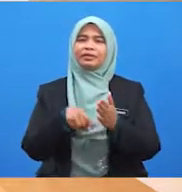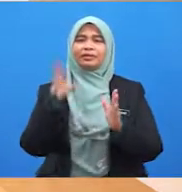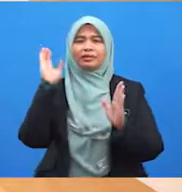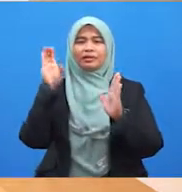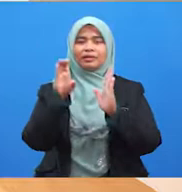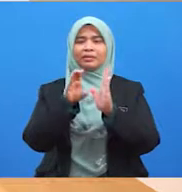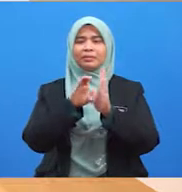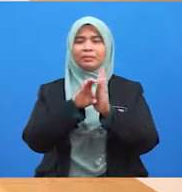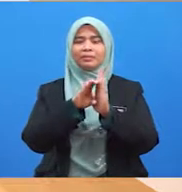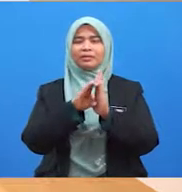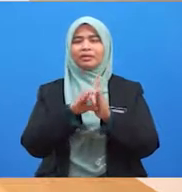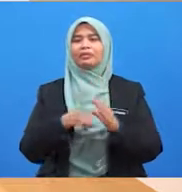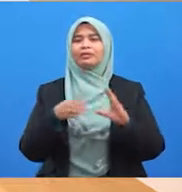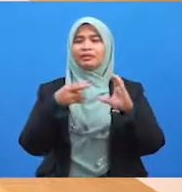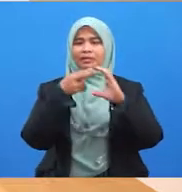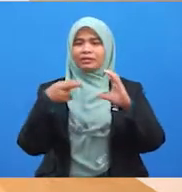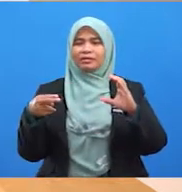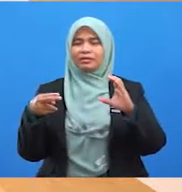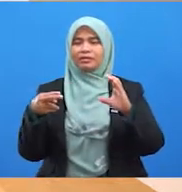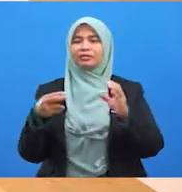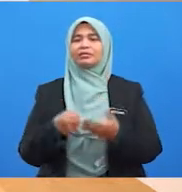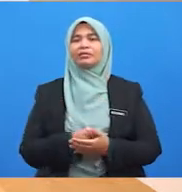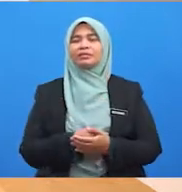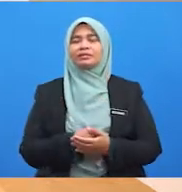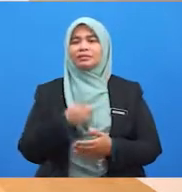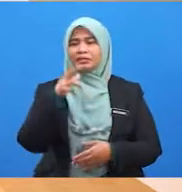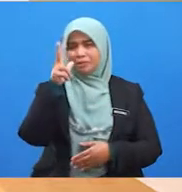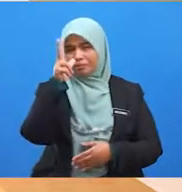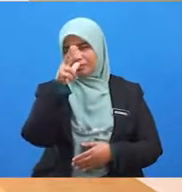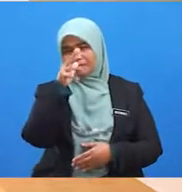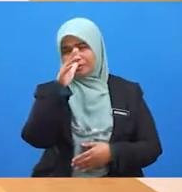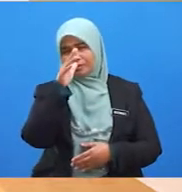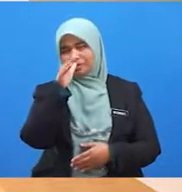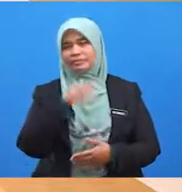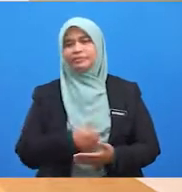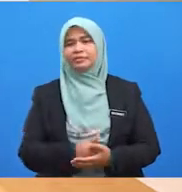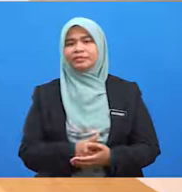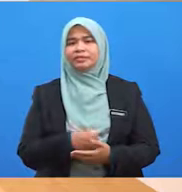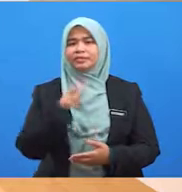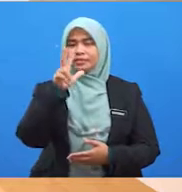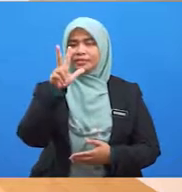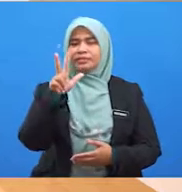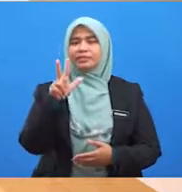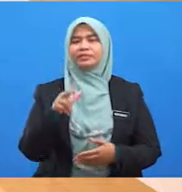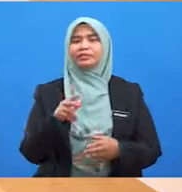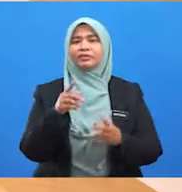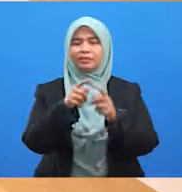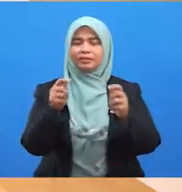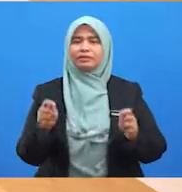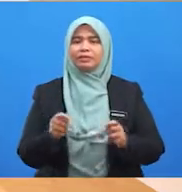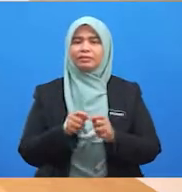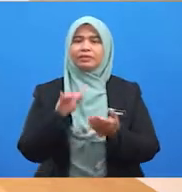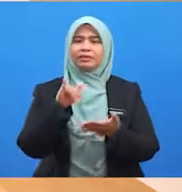Cameron Highlands, tanaman sawah padi dan Melaka River Cruise. Ketiga-tiga tempat tersebut